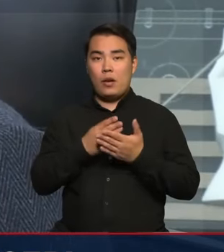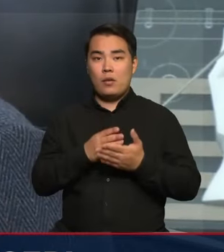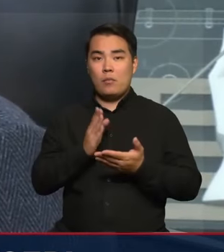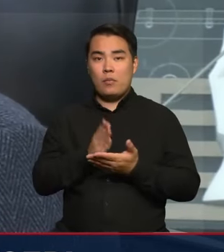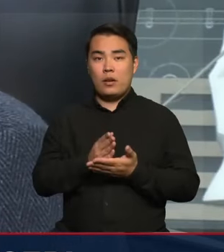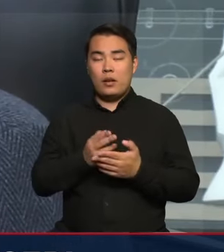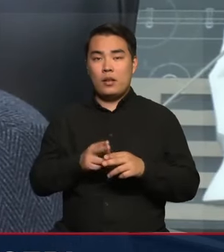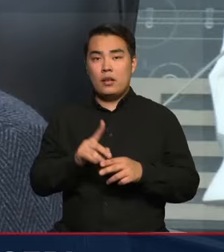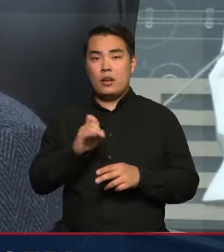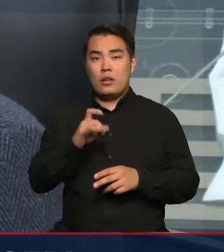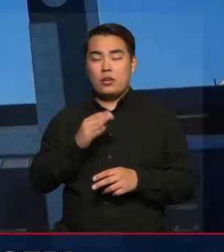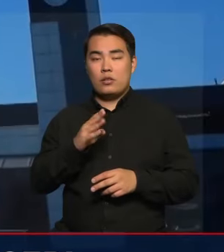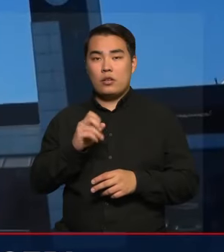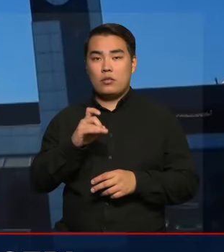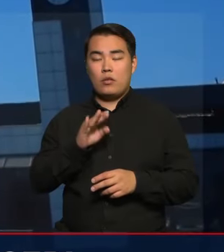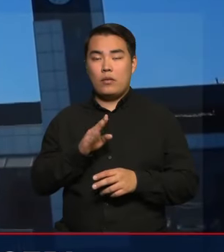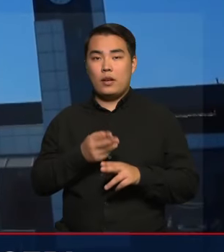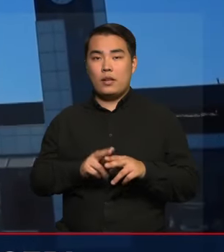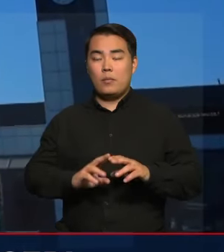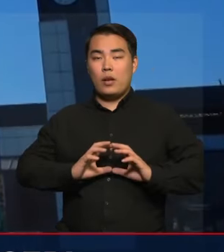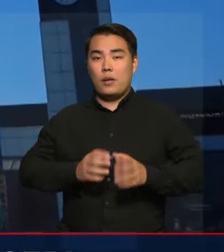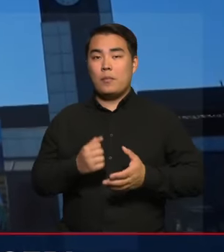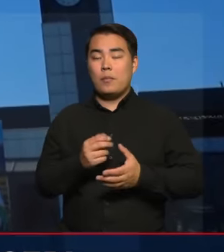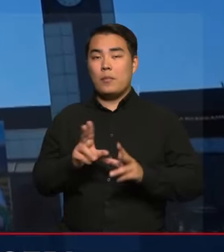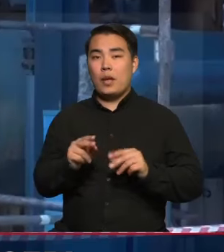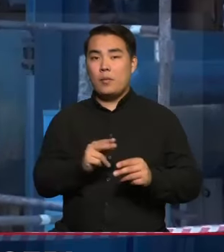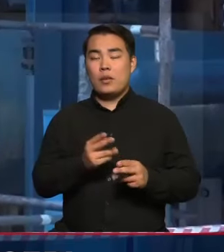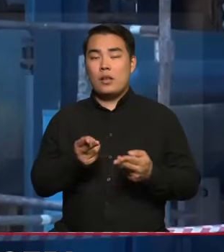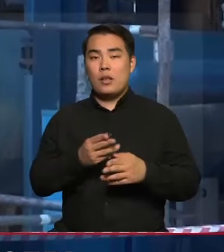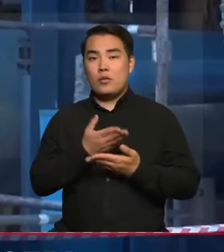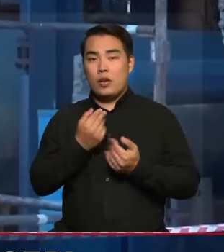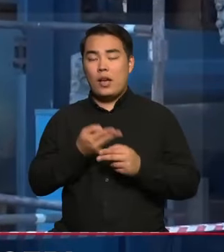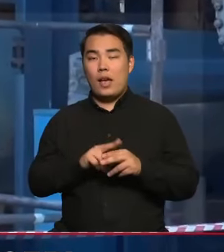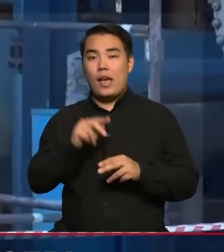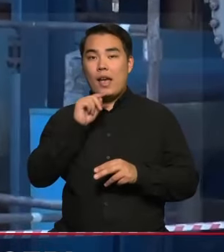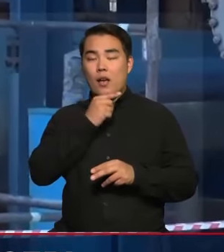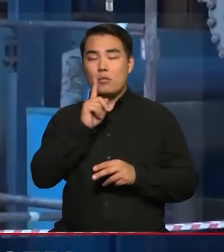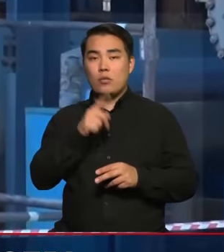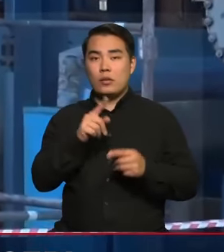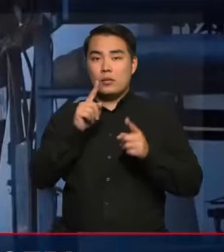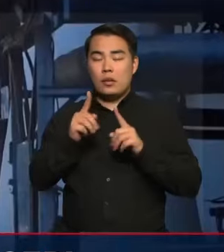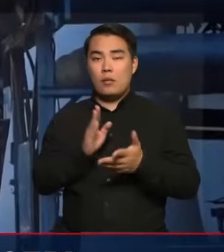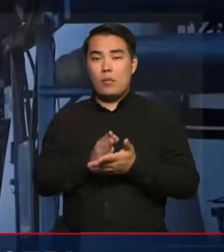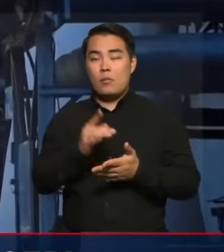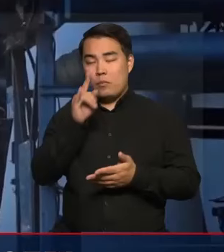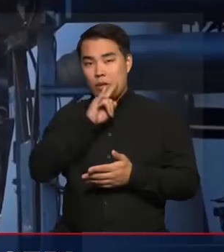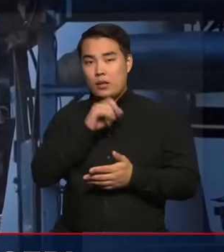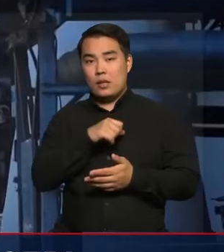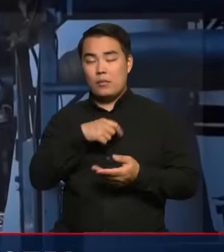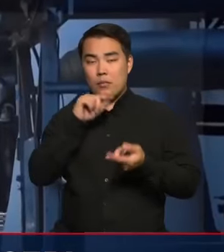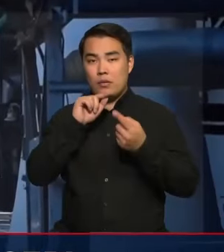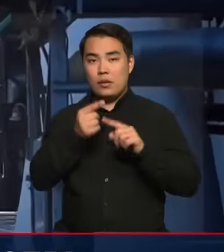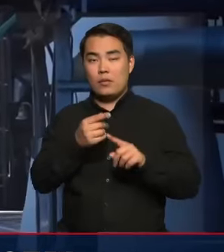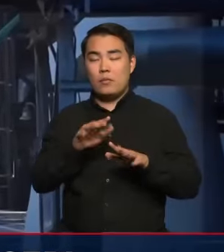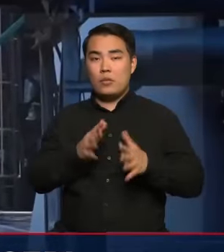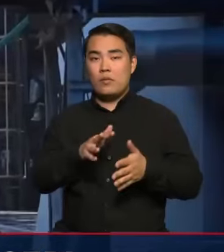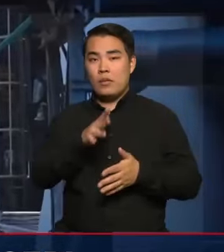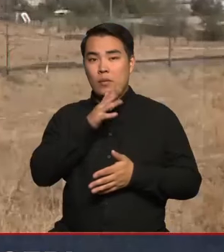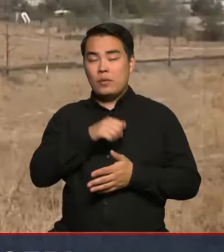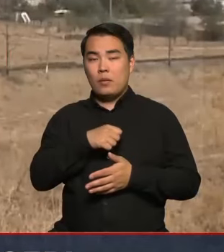дейді Рашид Жақсылықов. Әлемде бейбітшілік орнамай жаһандық экономикада бірізге түспейді. Ал мұнай саясаты құбылып тұрған заманда